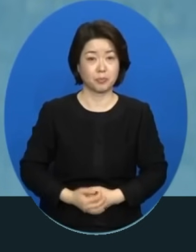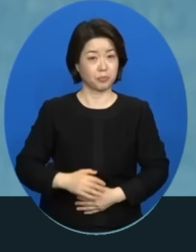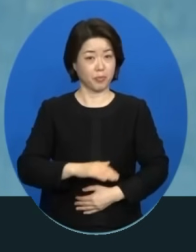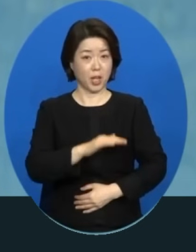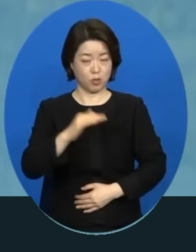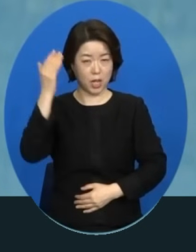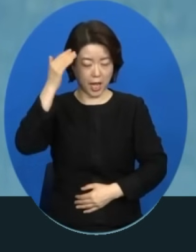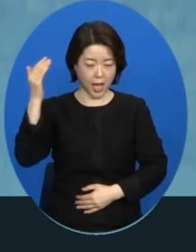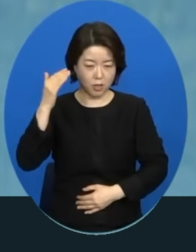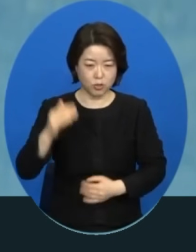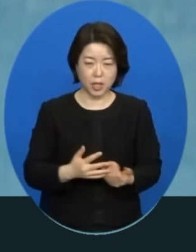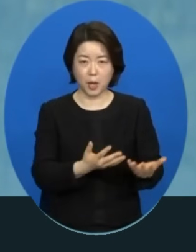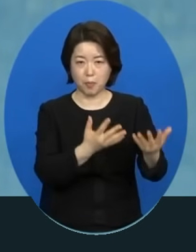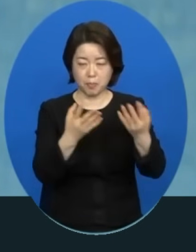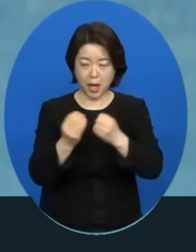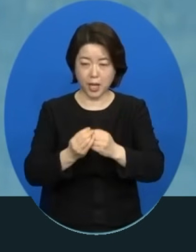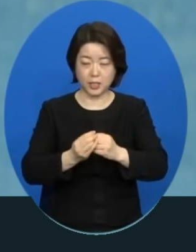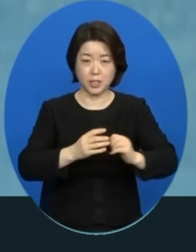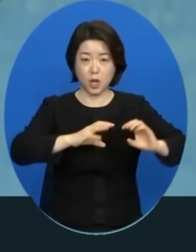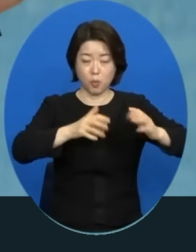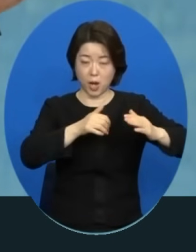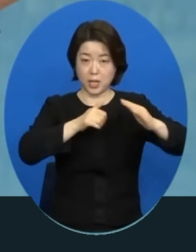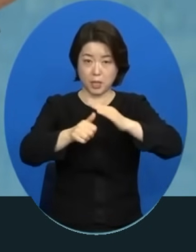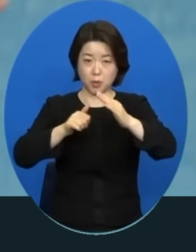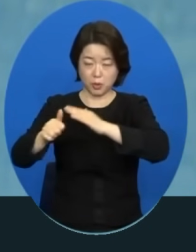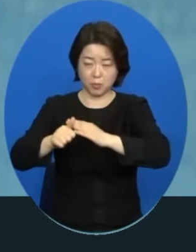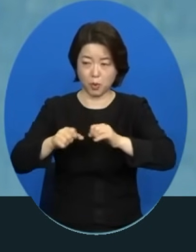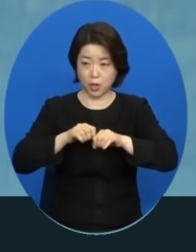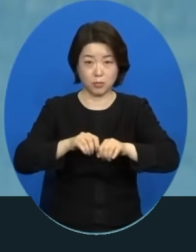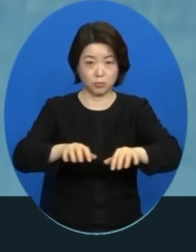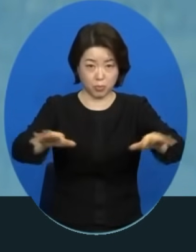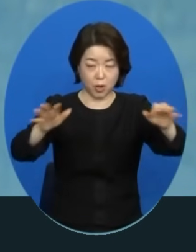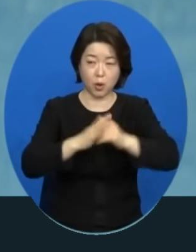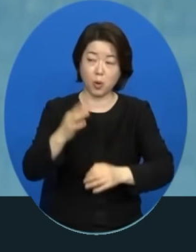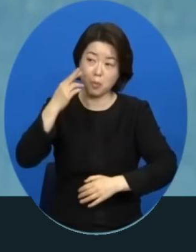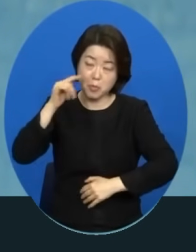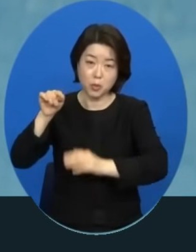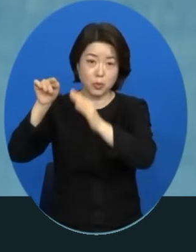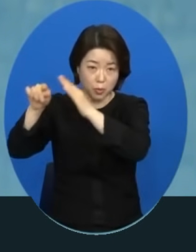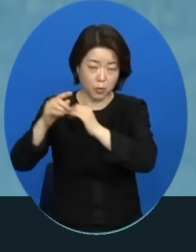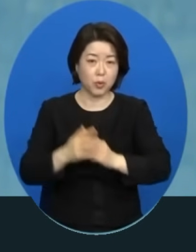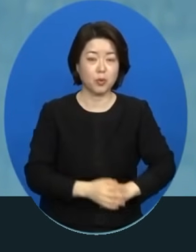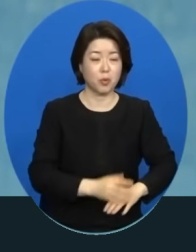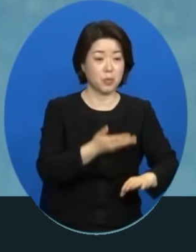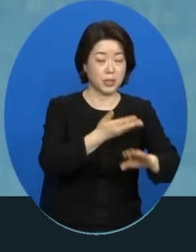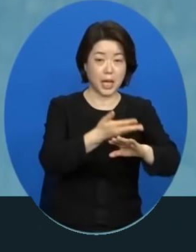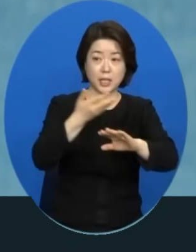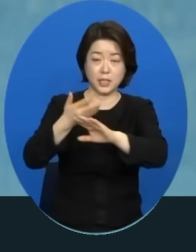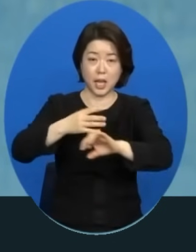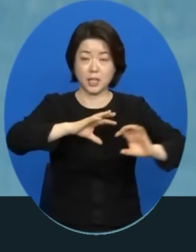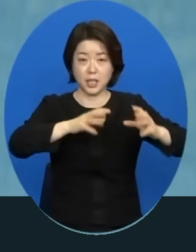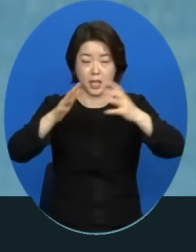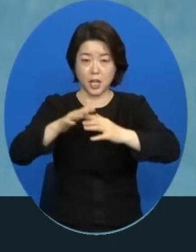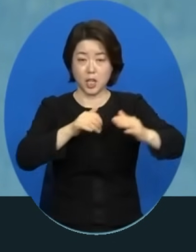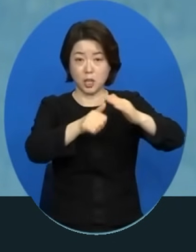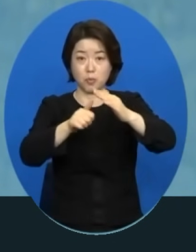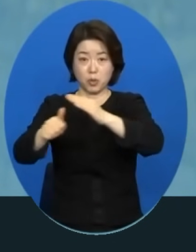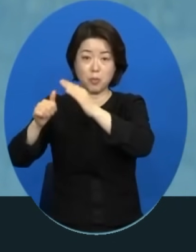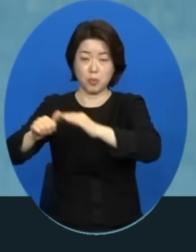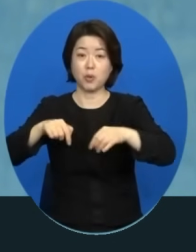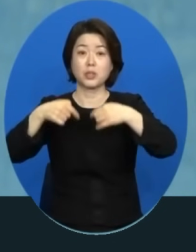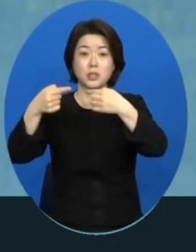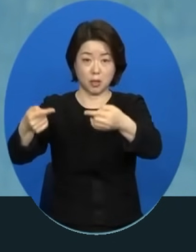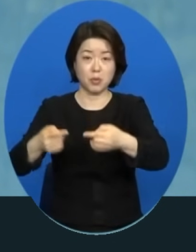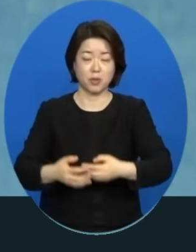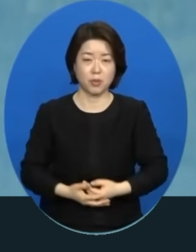우리나라에 많은 우리 대사분들이 이제 전 세계에 흩어져 계시죠. 뭐 미국에도 가 있고 다 대사로 가 계시잖아요. 그